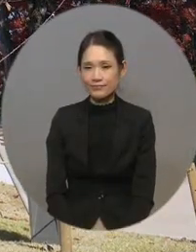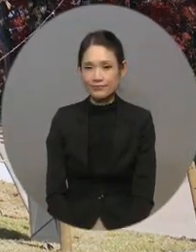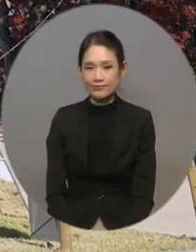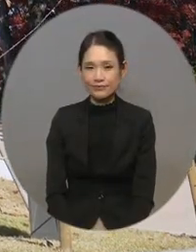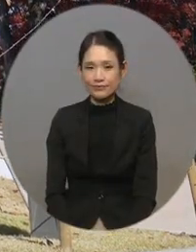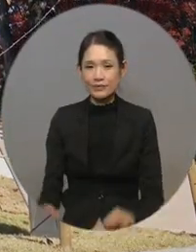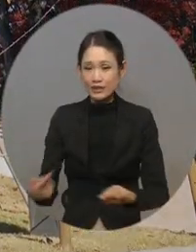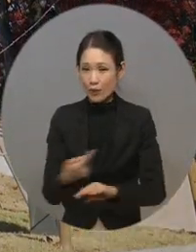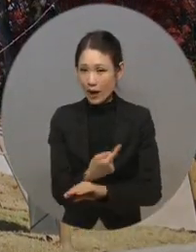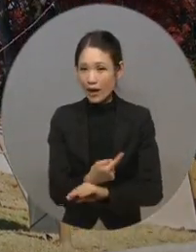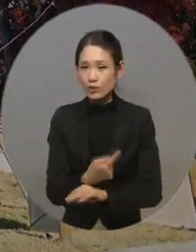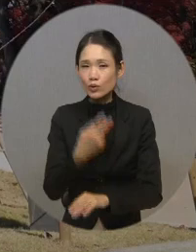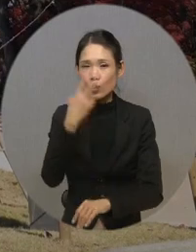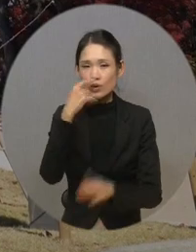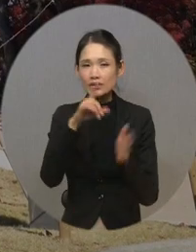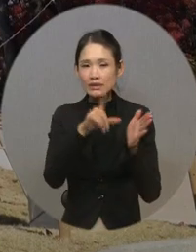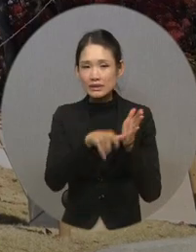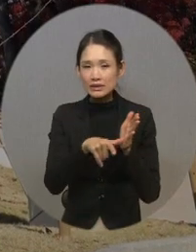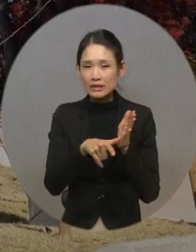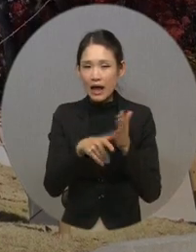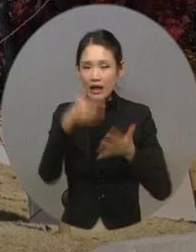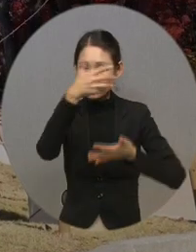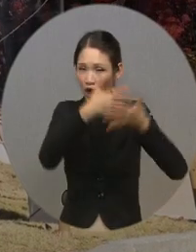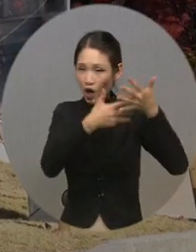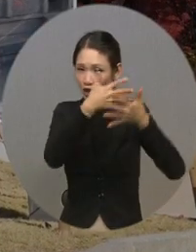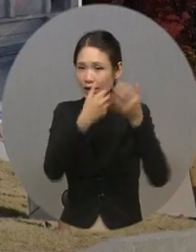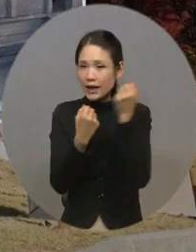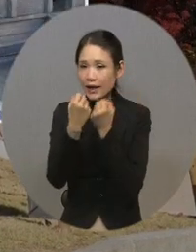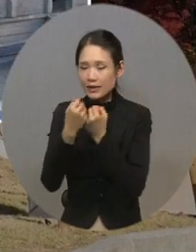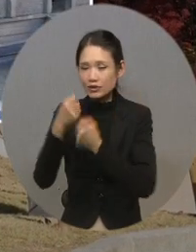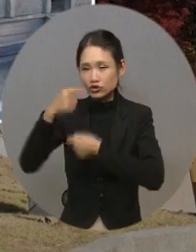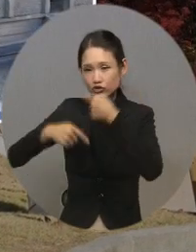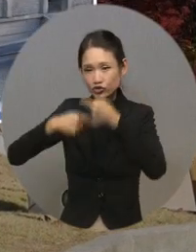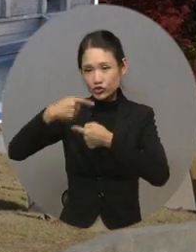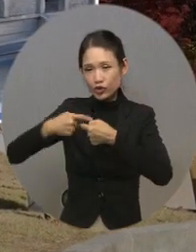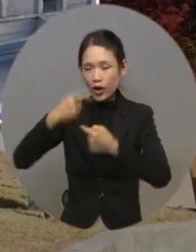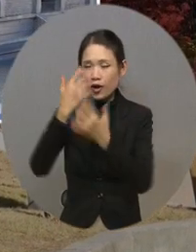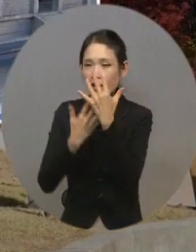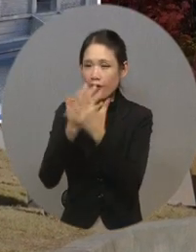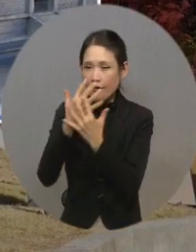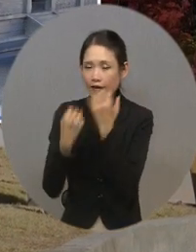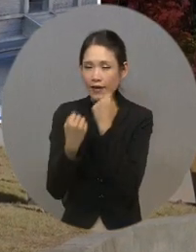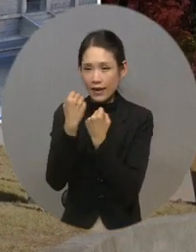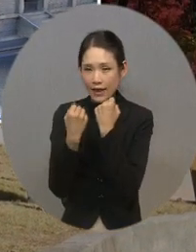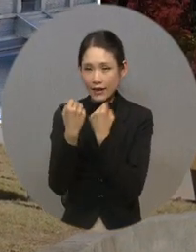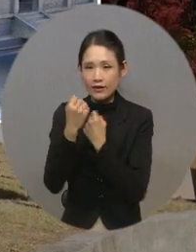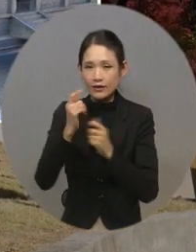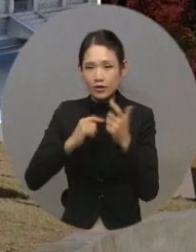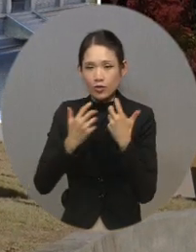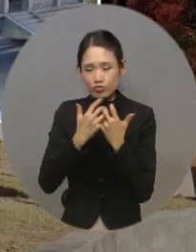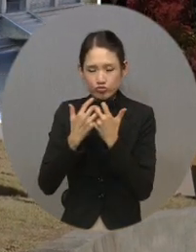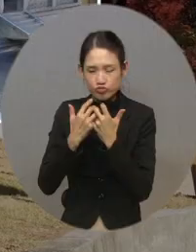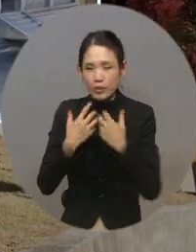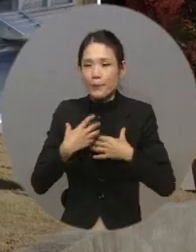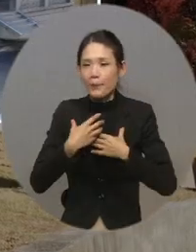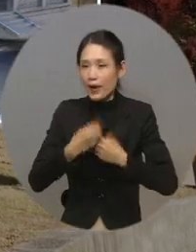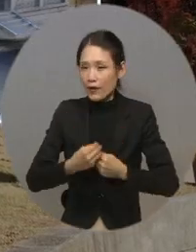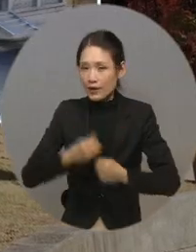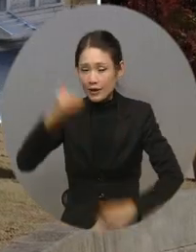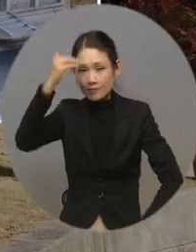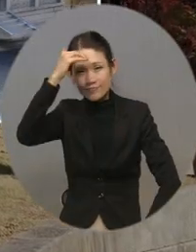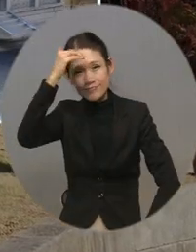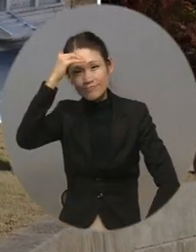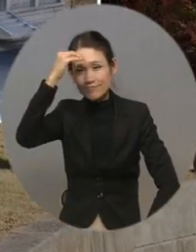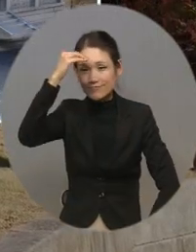그 외에도 시각영상 해설, 수어 해설 영상, 촉각 모형 등으로 덕수궁을 더 풍부하고 편리하게 관람하실